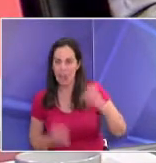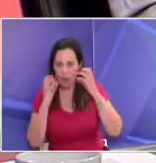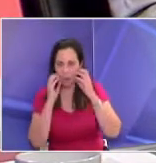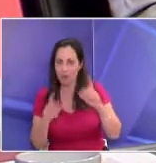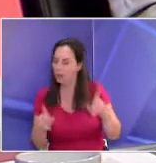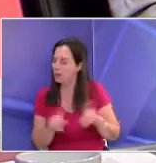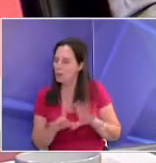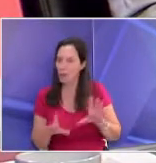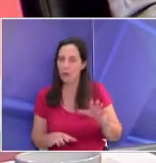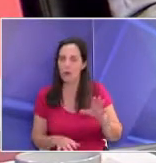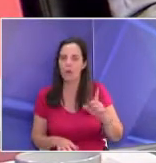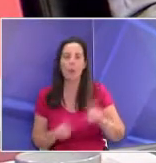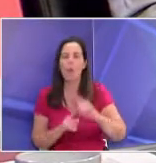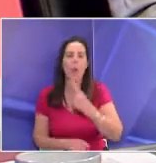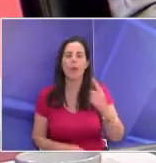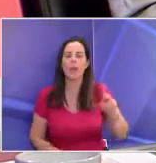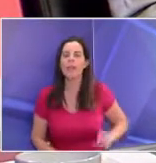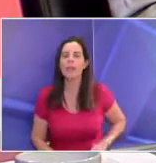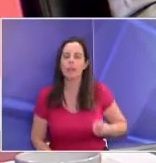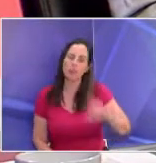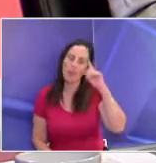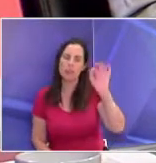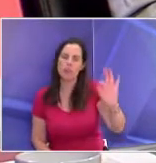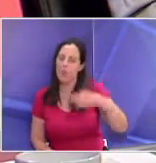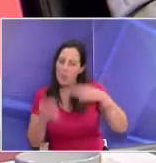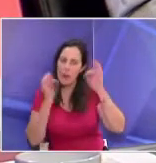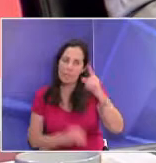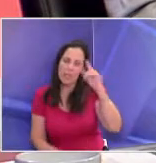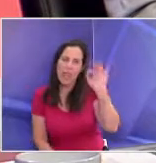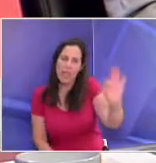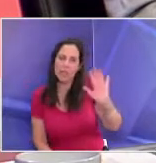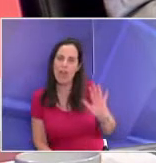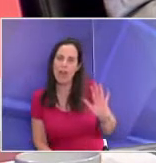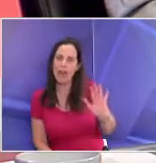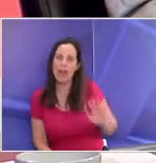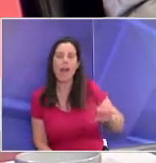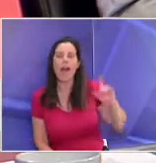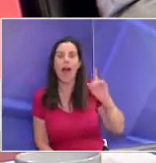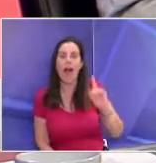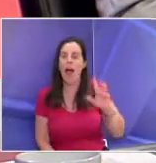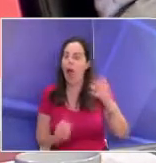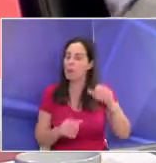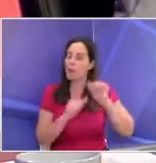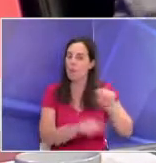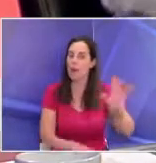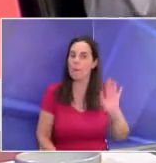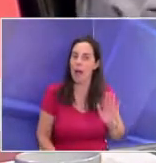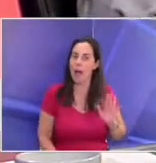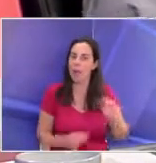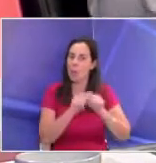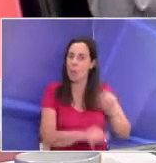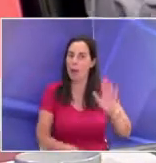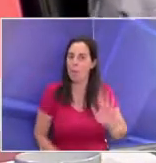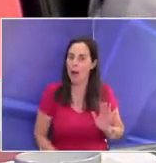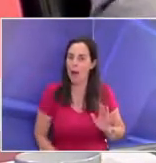כמו שופטי בית המשפט העליון, כמו כל אחד אחר, נועה בן ארצי יש לה את הדעה שלה, אני מכבד אותה, זו דעתה. לא, יש רבים שתומכים בה, אתה לא יכול להתעלם.